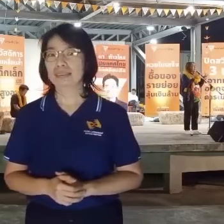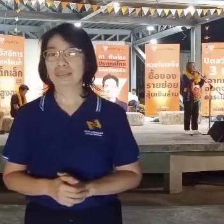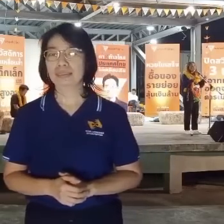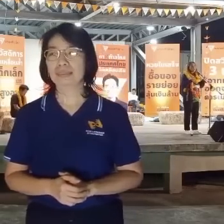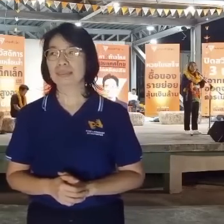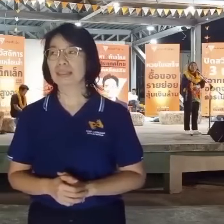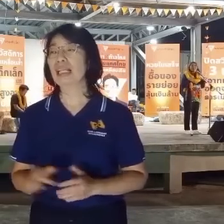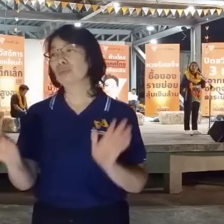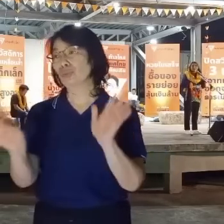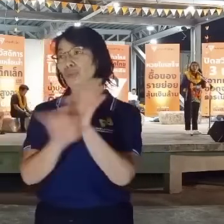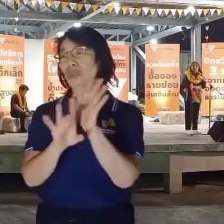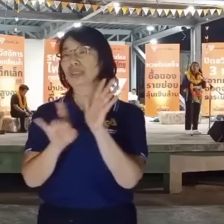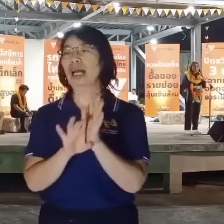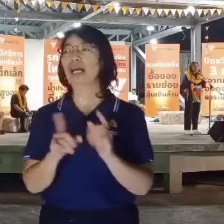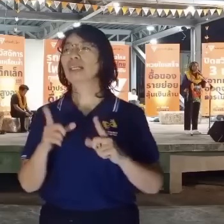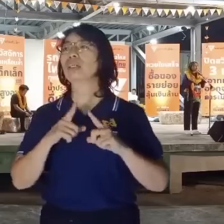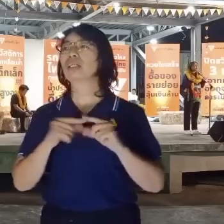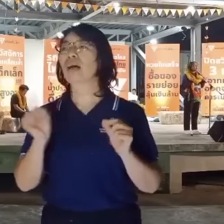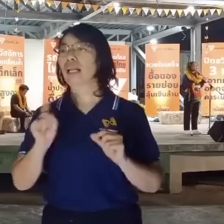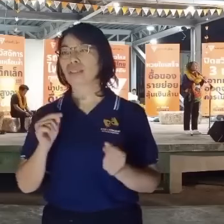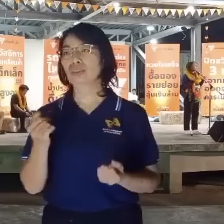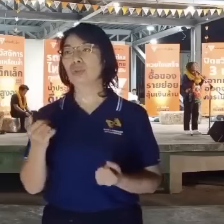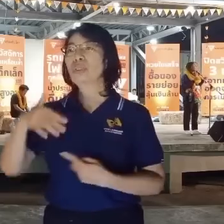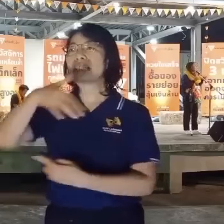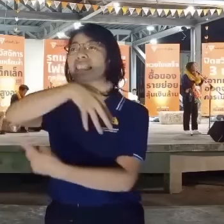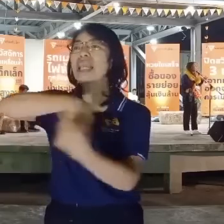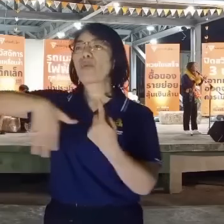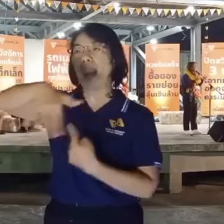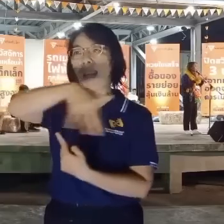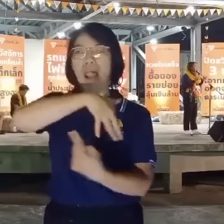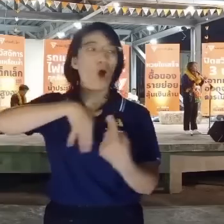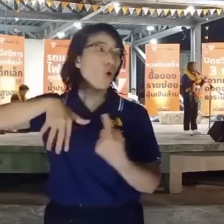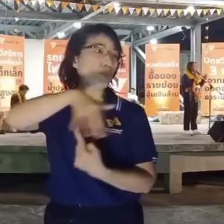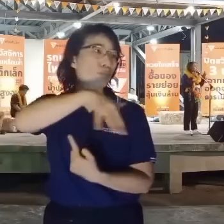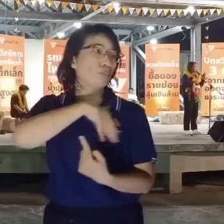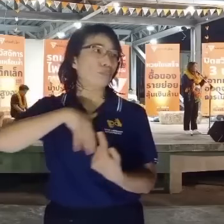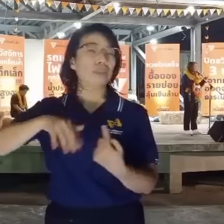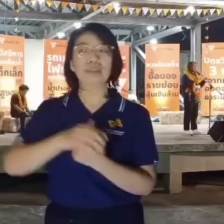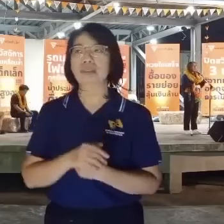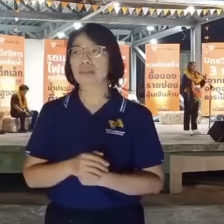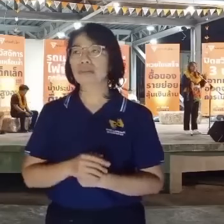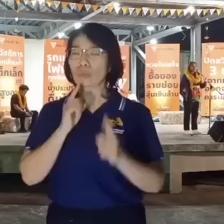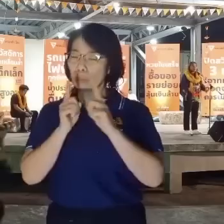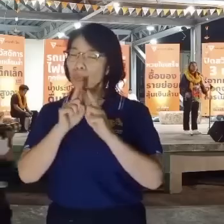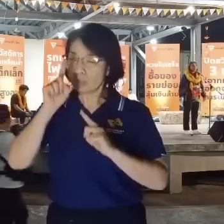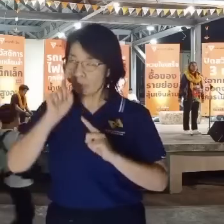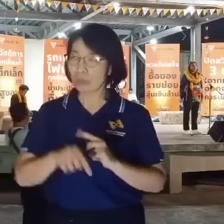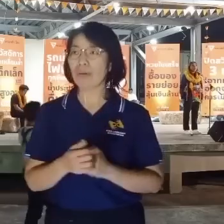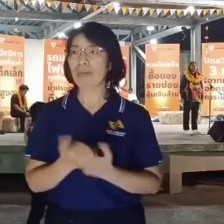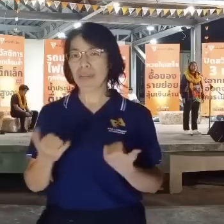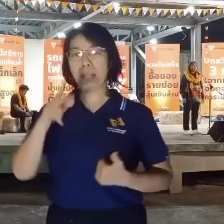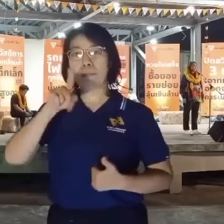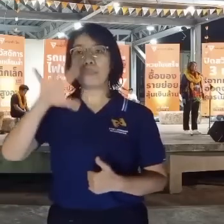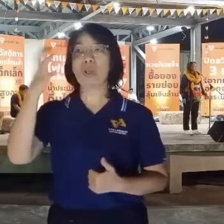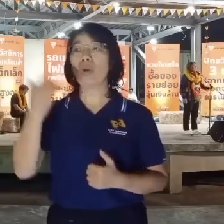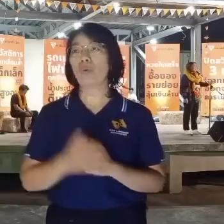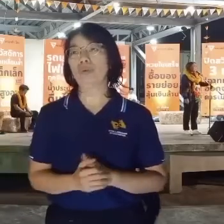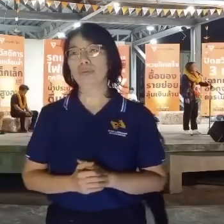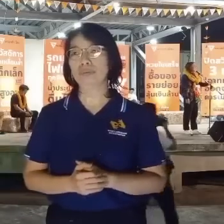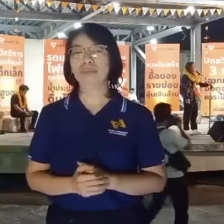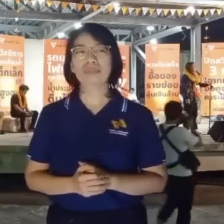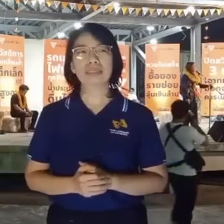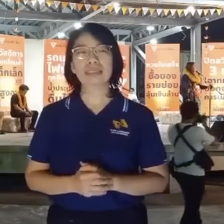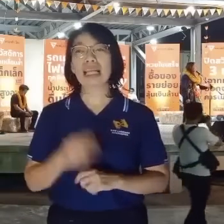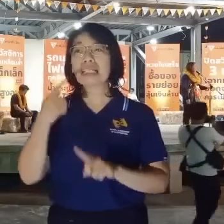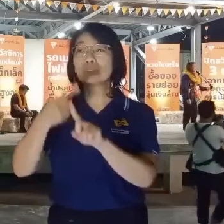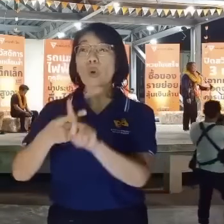และเรื่องสุดท้ายคือเรื่องของสิ่งแวดล้อมที่เราไม่สามารถไม่พูดไม่ได้ในเมืองพิษโลก